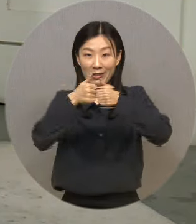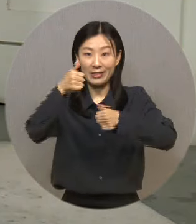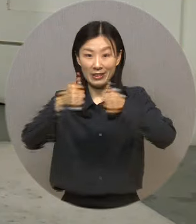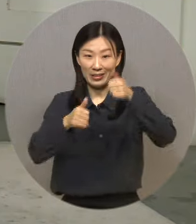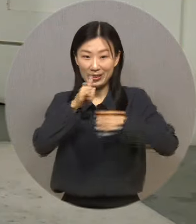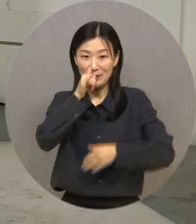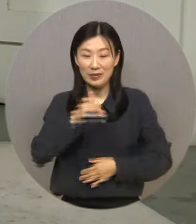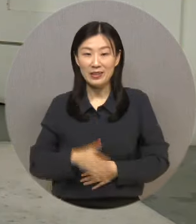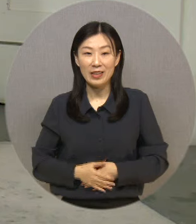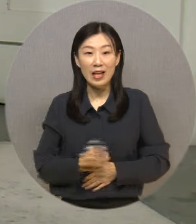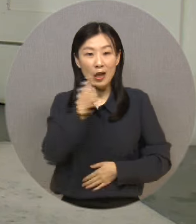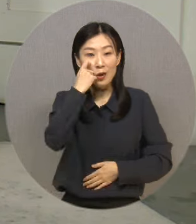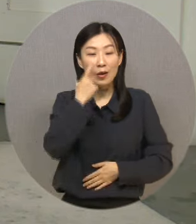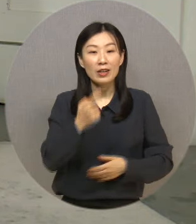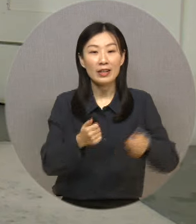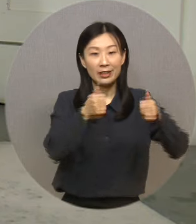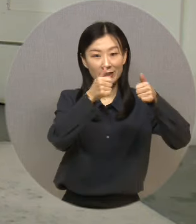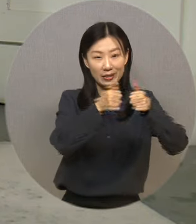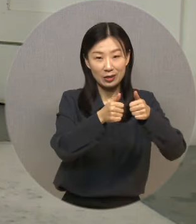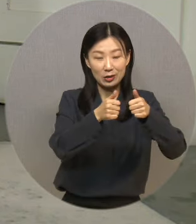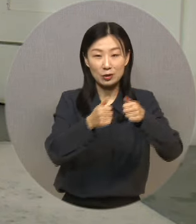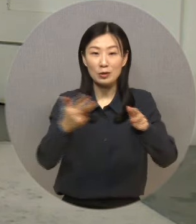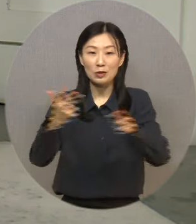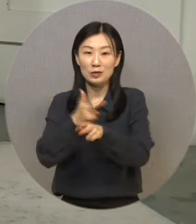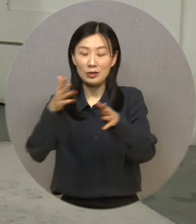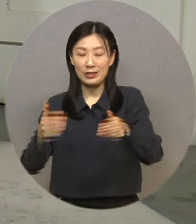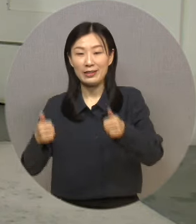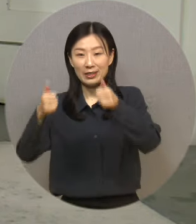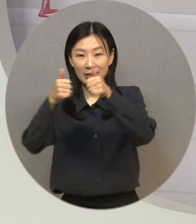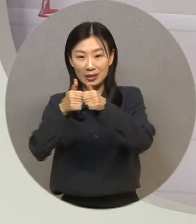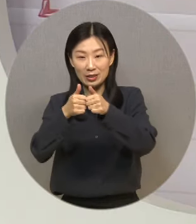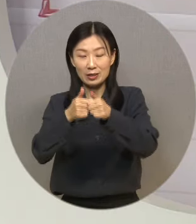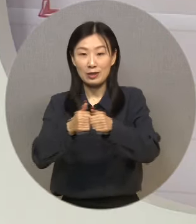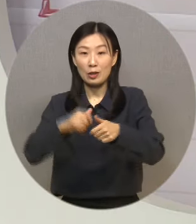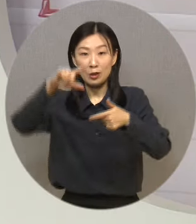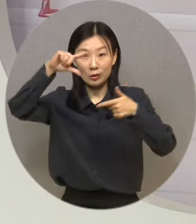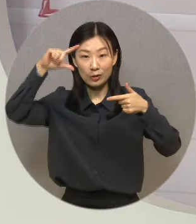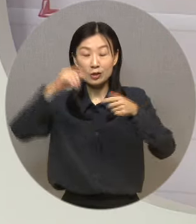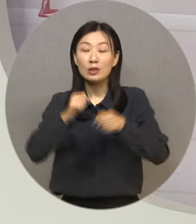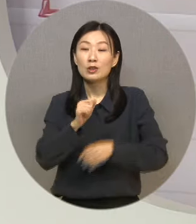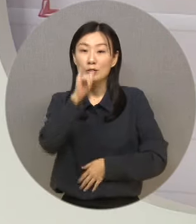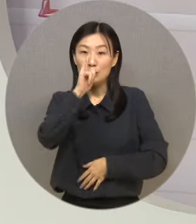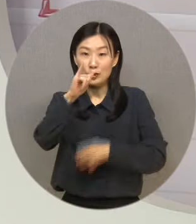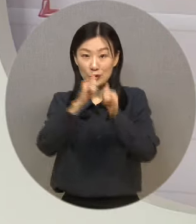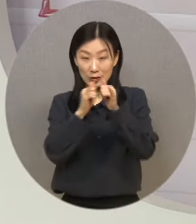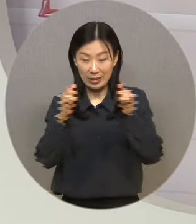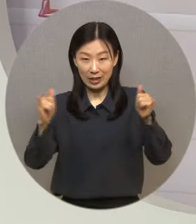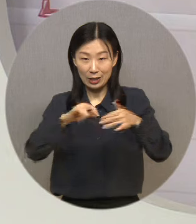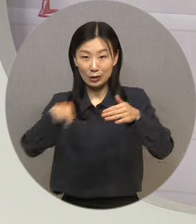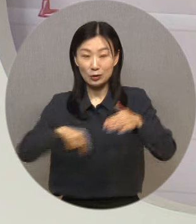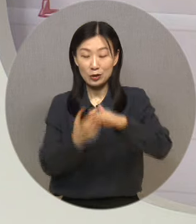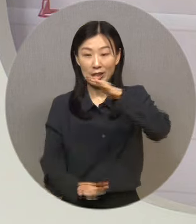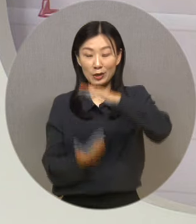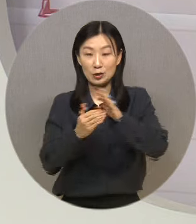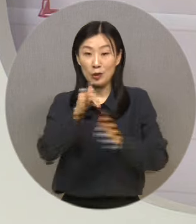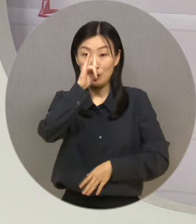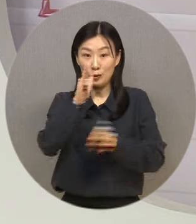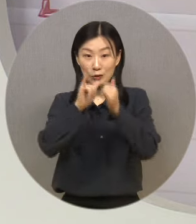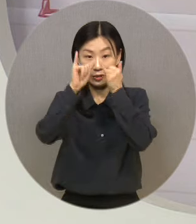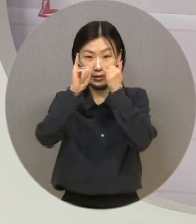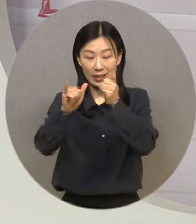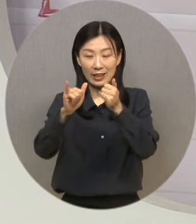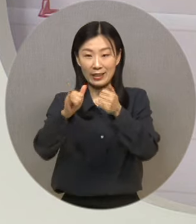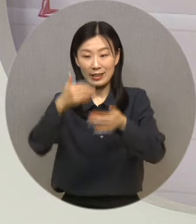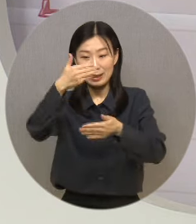주간 본선과 마찬가지로 부문별로 우승자를 가리는데요. 그 가운데 한 분에게는 최우수상을, 나머지 두